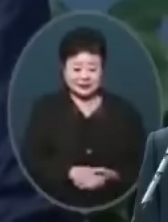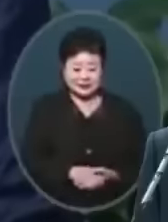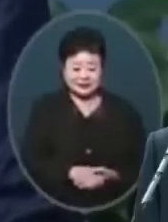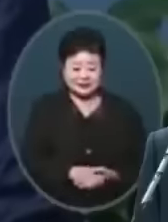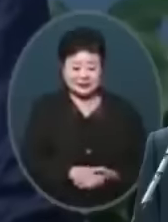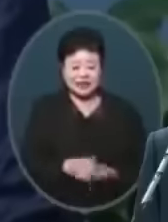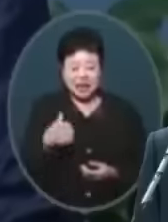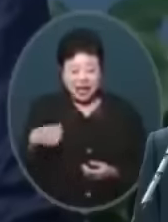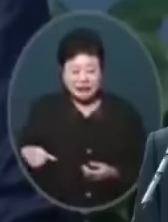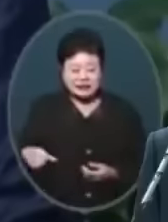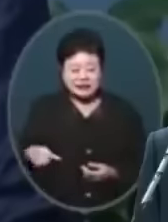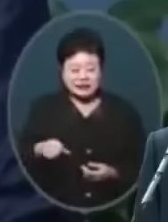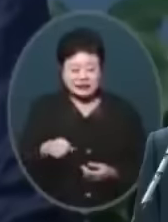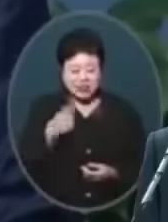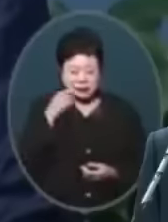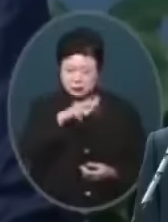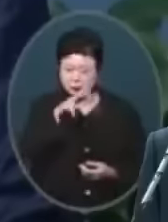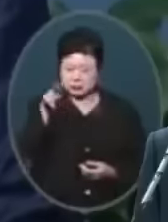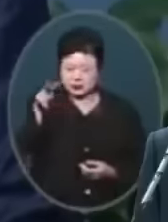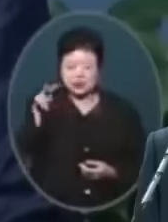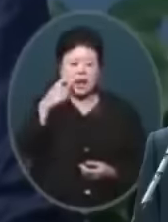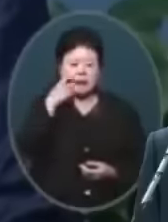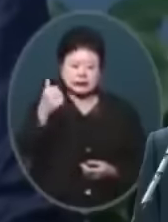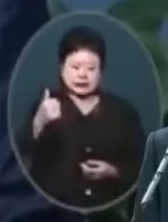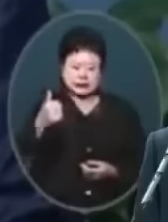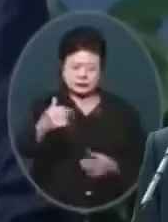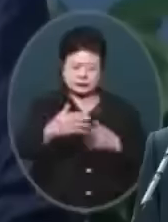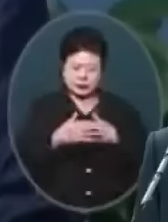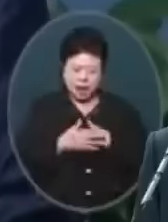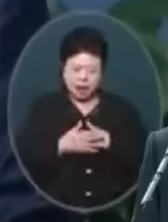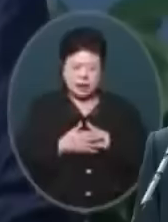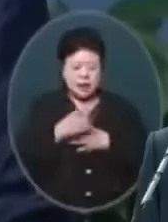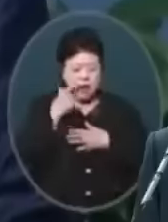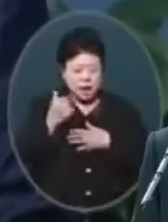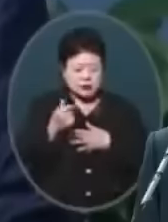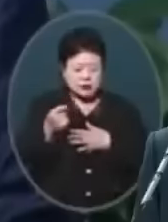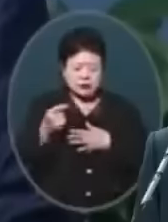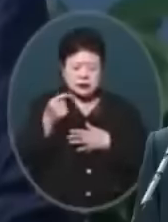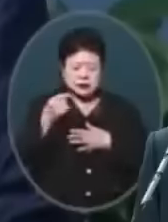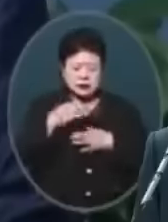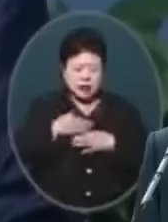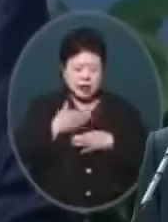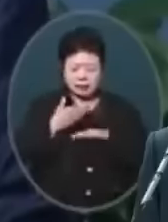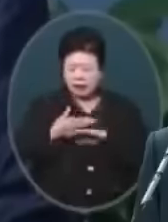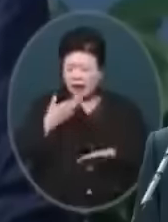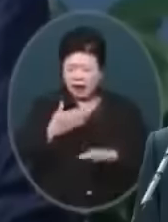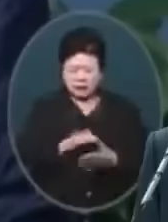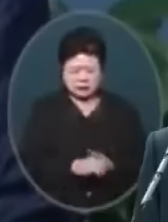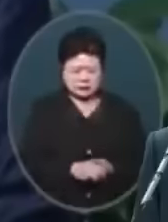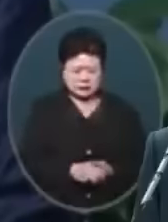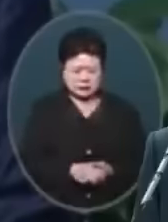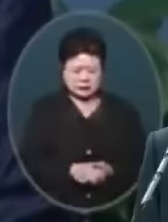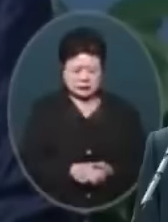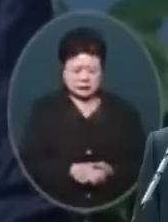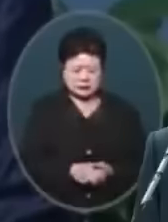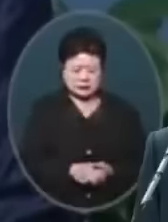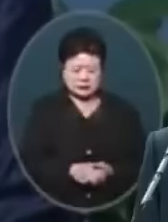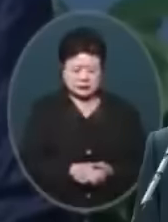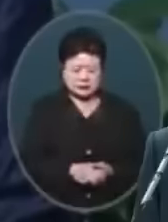걔는 아버지를 똑바로 보고, 아버지, 아버지하고 나하고는 다르지 않습니까?